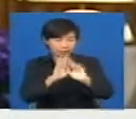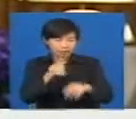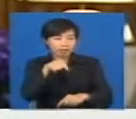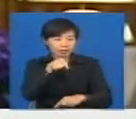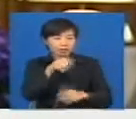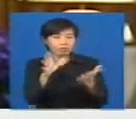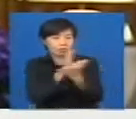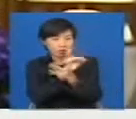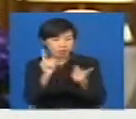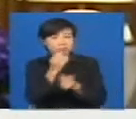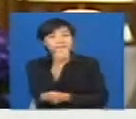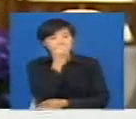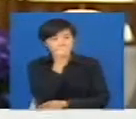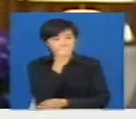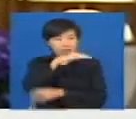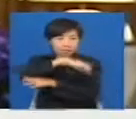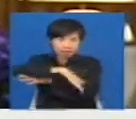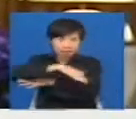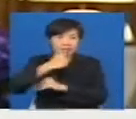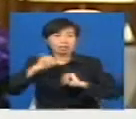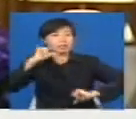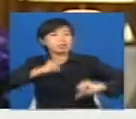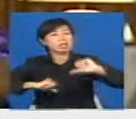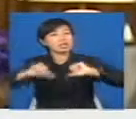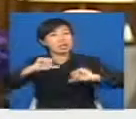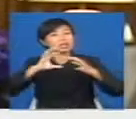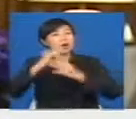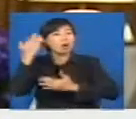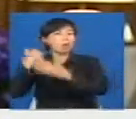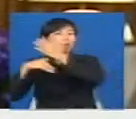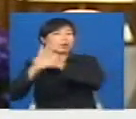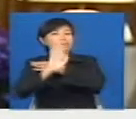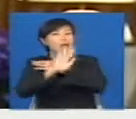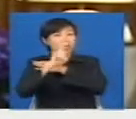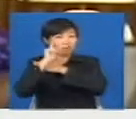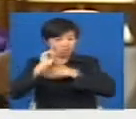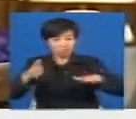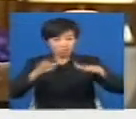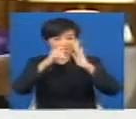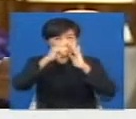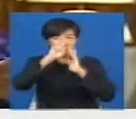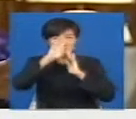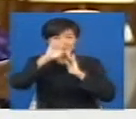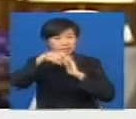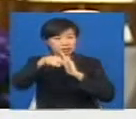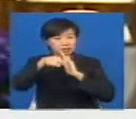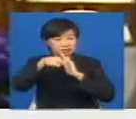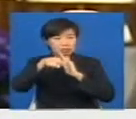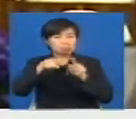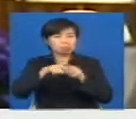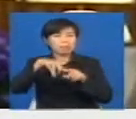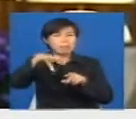วก็มีการแสดงเกี่ยวกับเรื่องเวียงกุมกามซึ่งเป็นเมืองหลวงเก่าของที่นี ่ แต่ว่าก็ถูกน้ำ